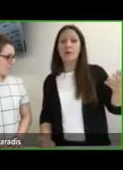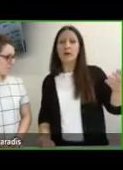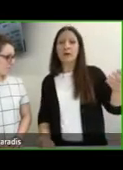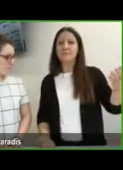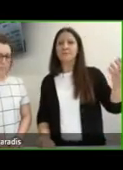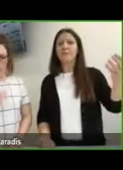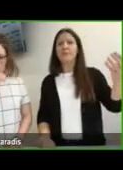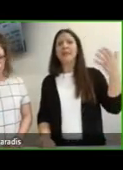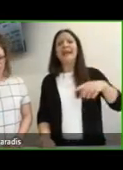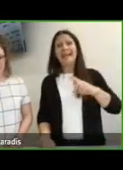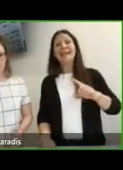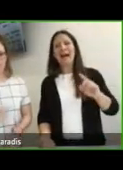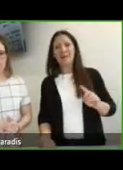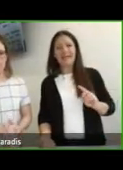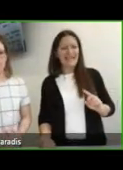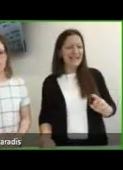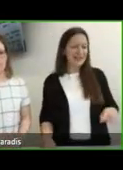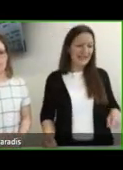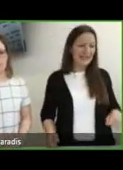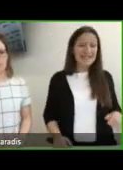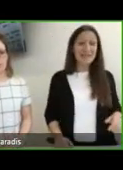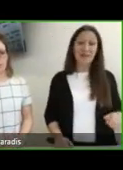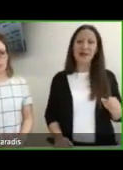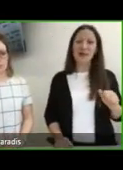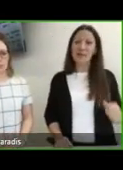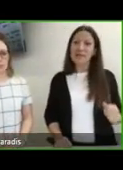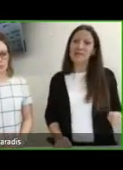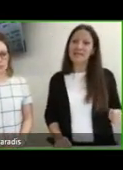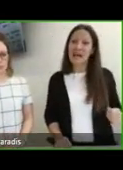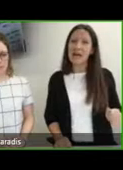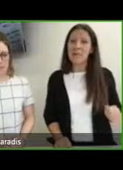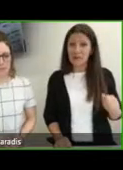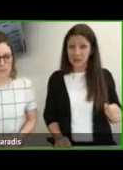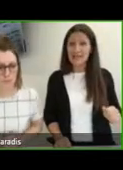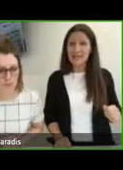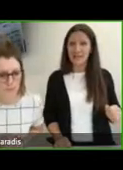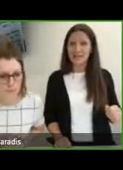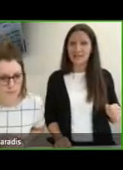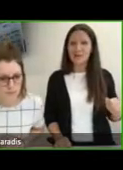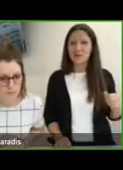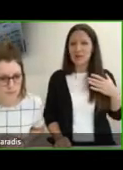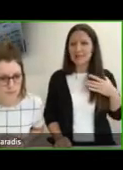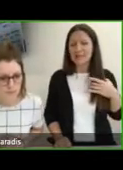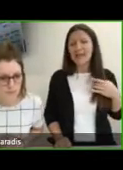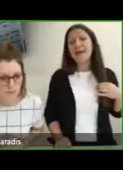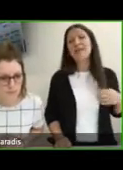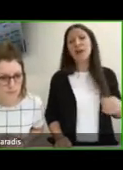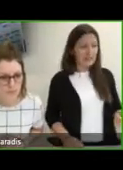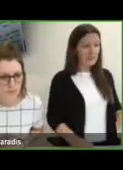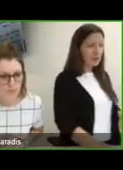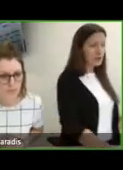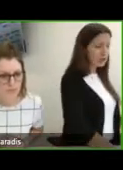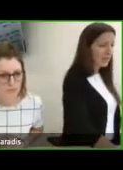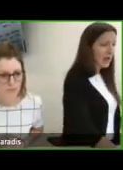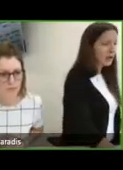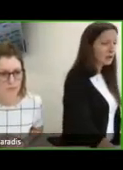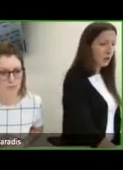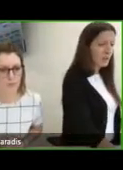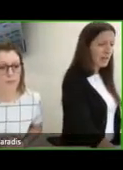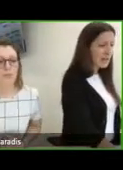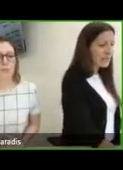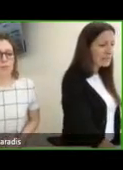Donc, et en passant, ils sont allés sur Wikipédia pour chercher des informations sur le site. Puis, il y a une étude, justement,